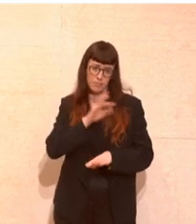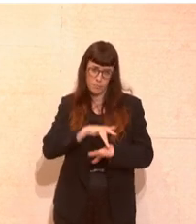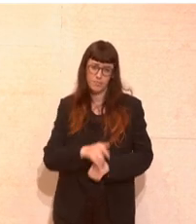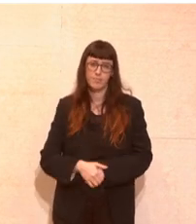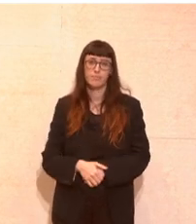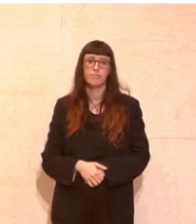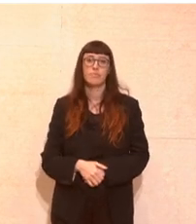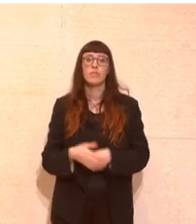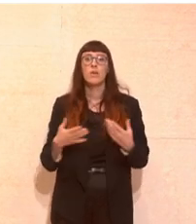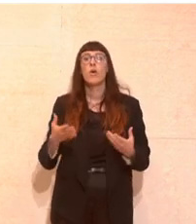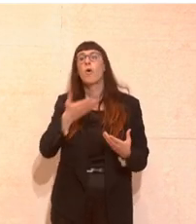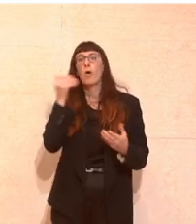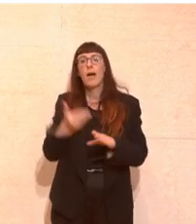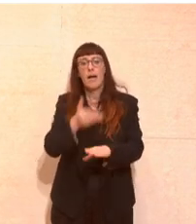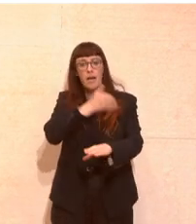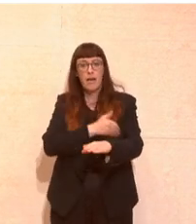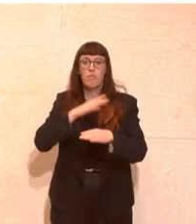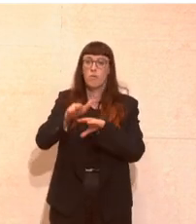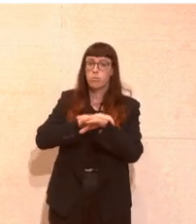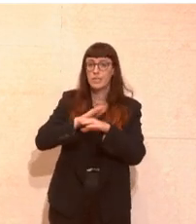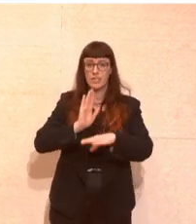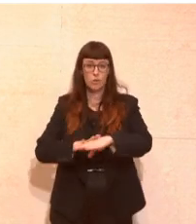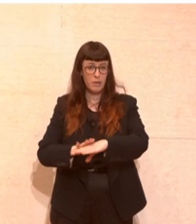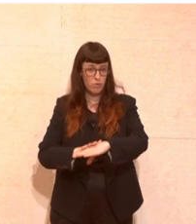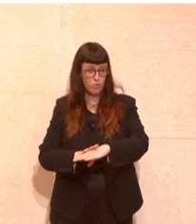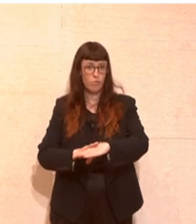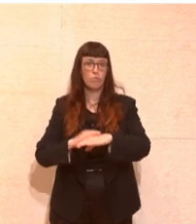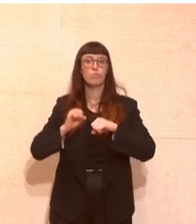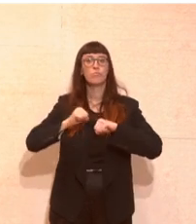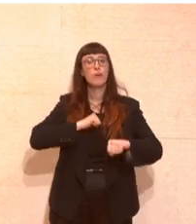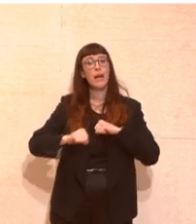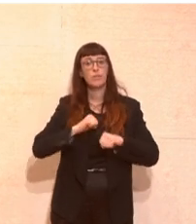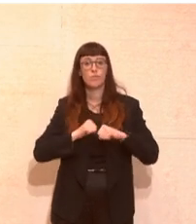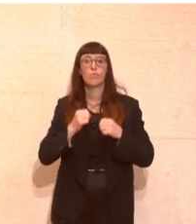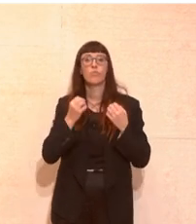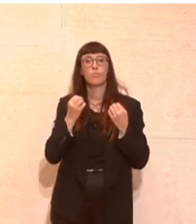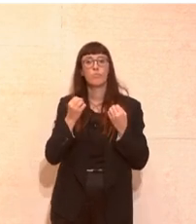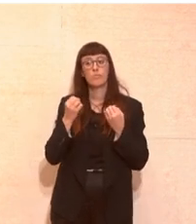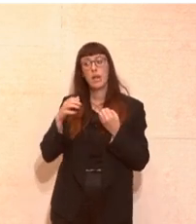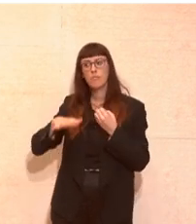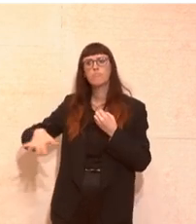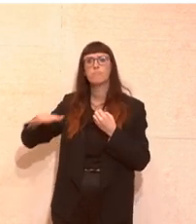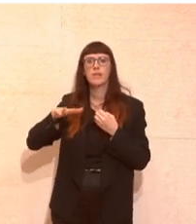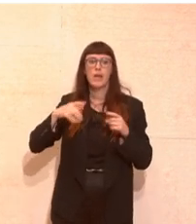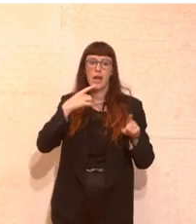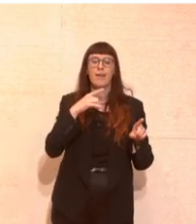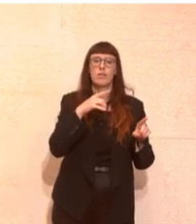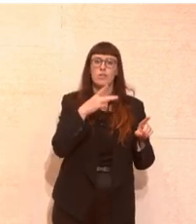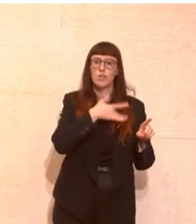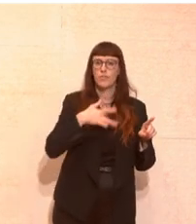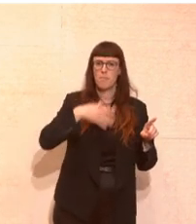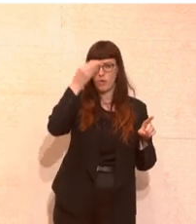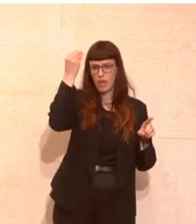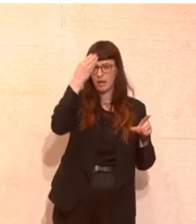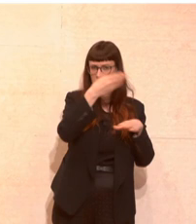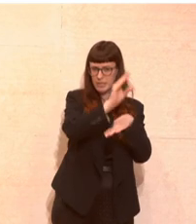bonne politique de prévention, du coup, des troubles du sommeil est toujours aussi une bonne politique de prévention en santé mentale. Et n'importe quelle